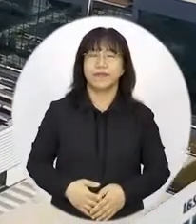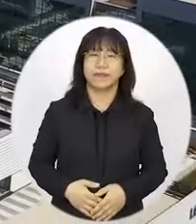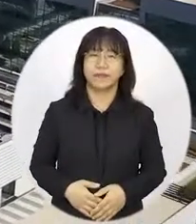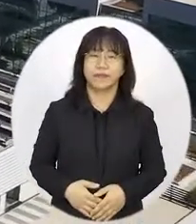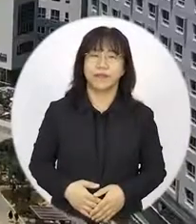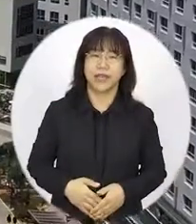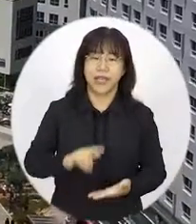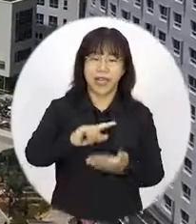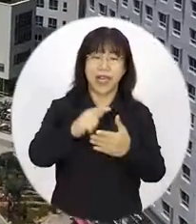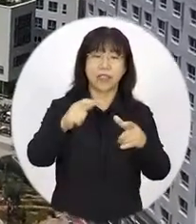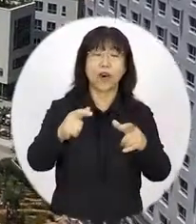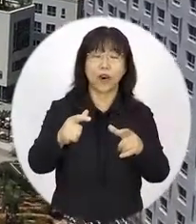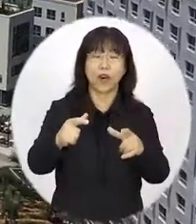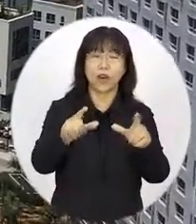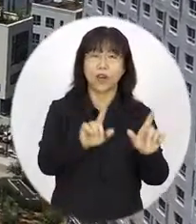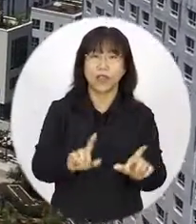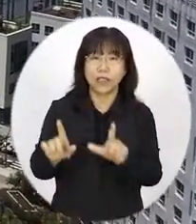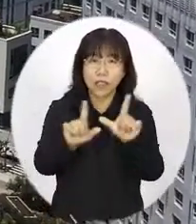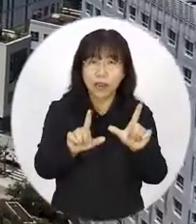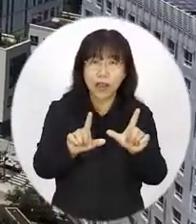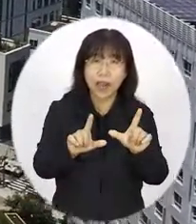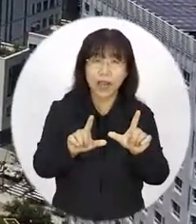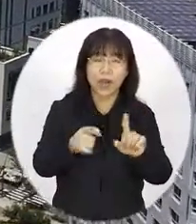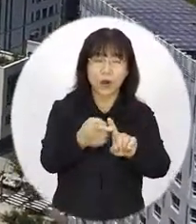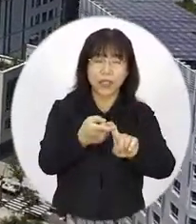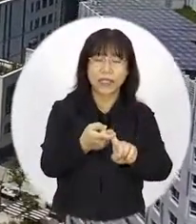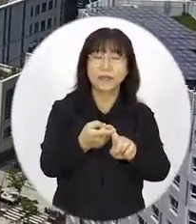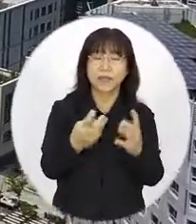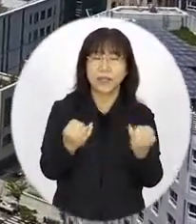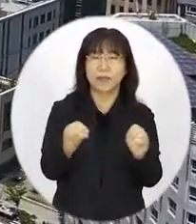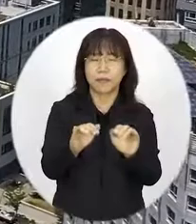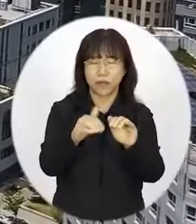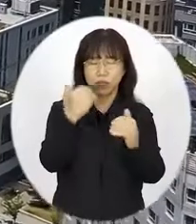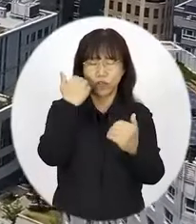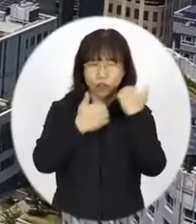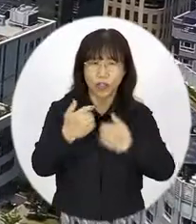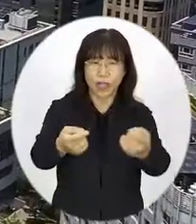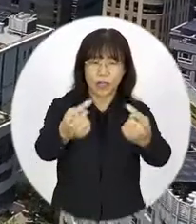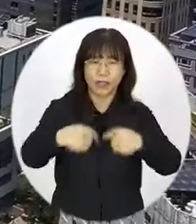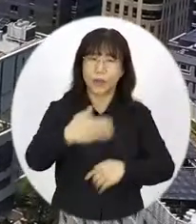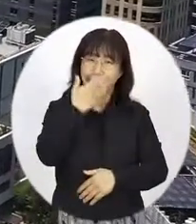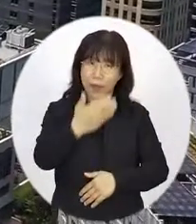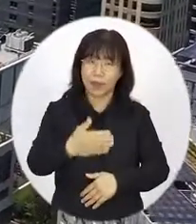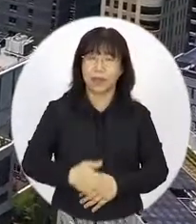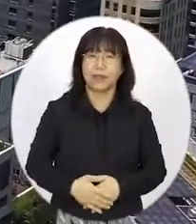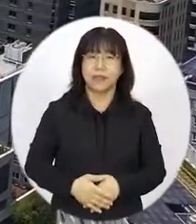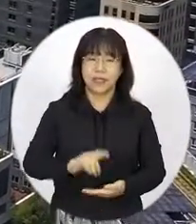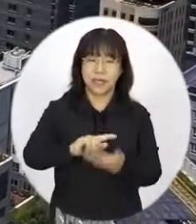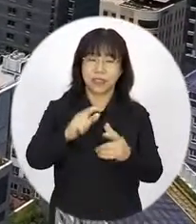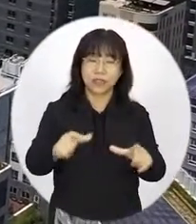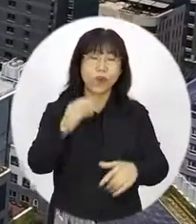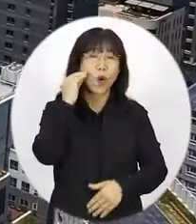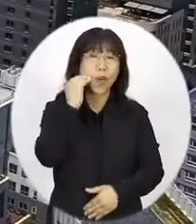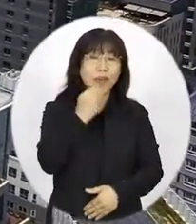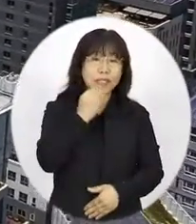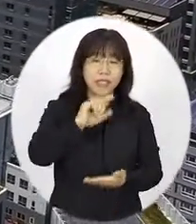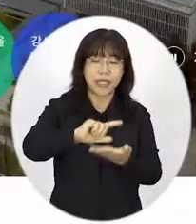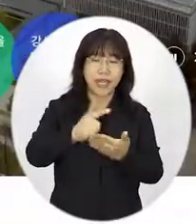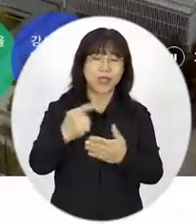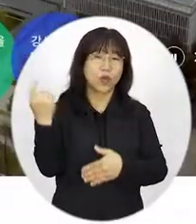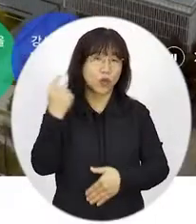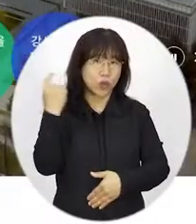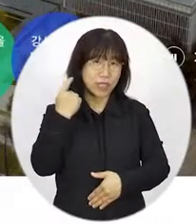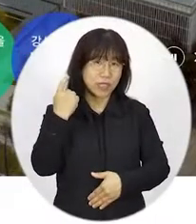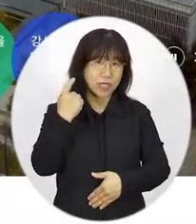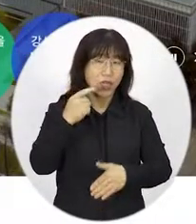입니다 강서구 정 에 관심 있는 사람이면 누구나 참여할 수 있으며 신청 방법들은 자세한 사항은 방송 5점